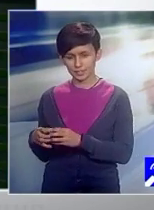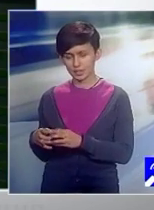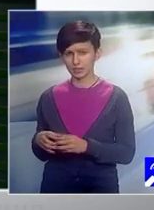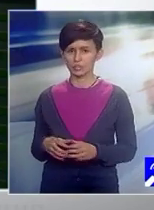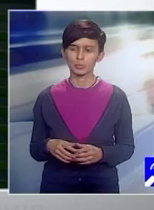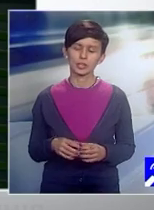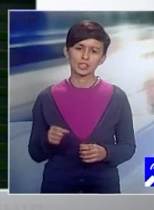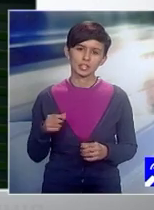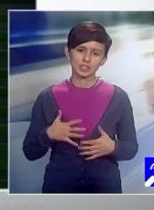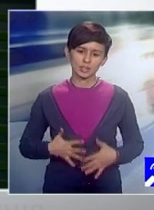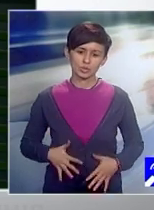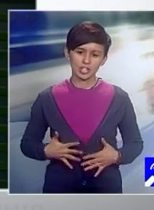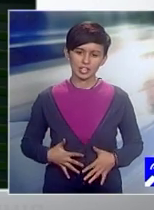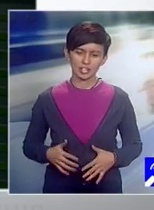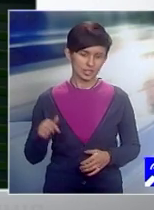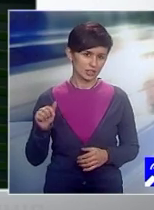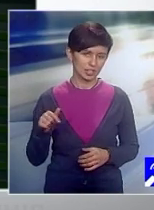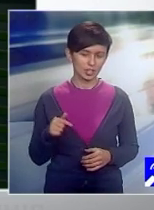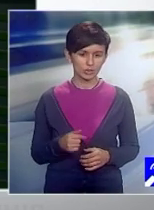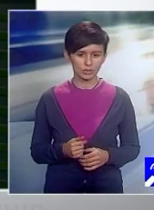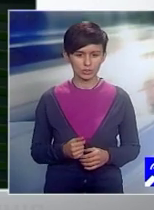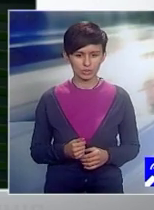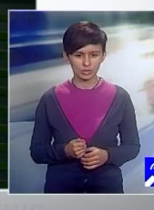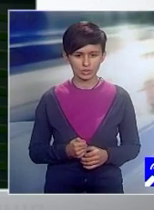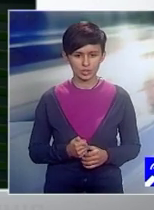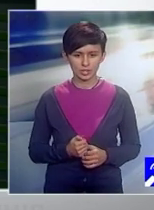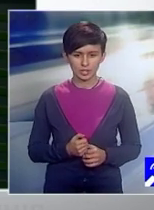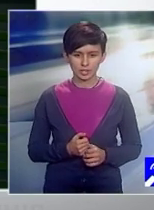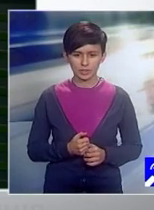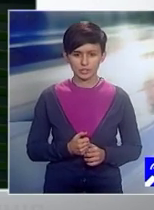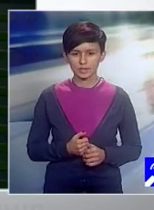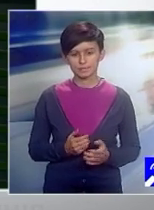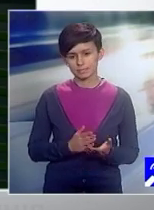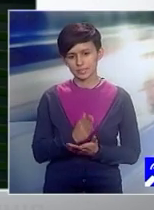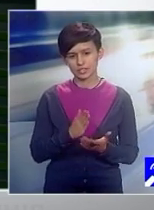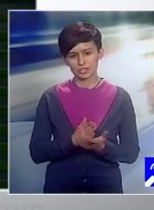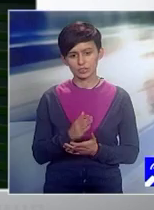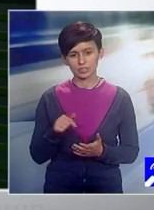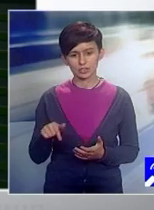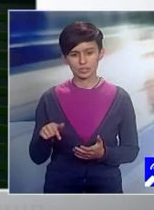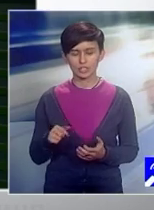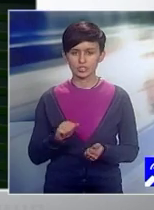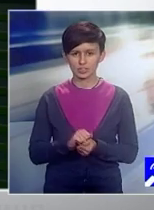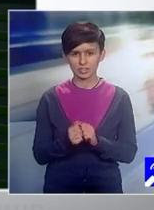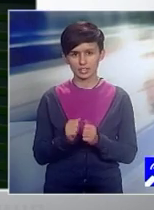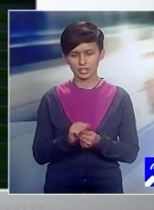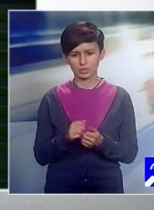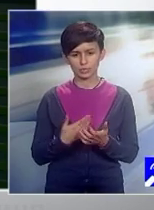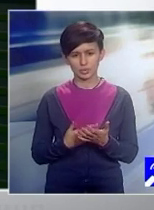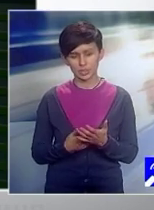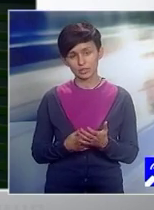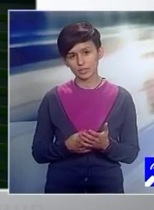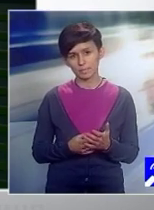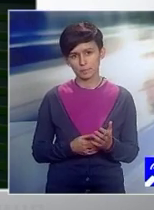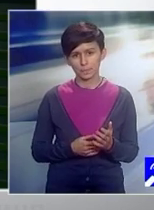cum spuneam că sunt cunoscuți sub această denumire, își continuă această luptă, spuneam, pentru că trebuie să evidențiem și